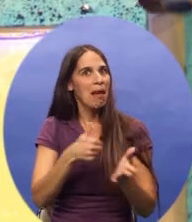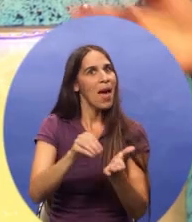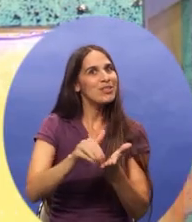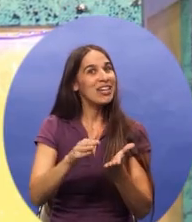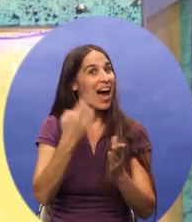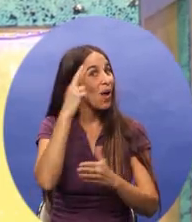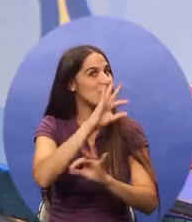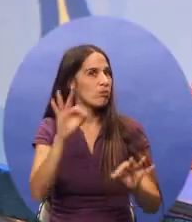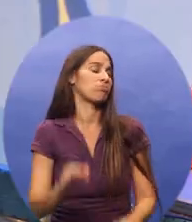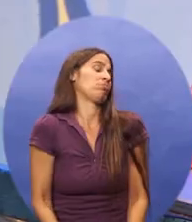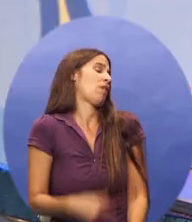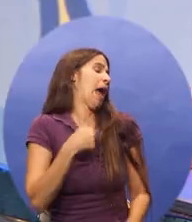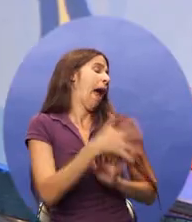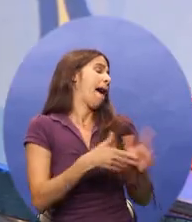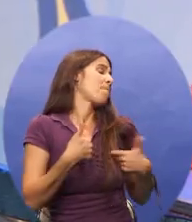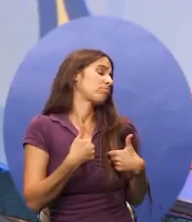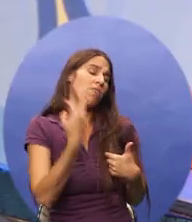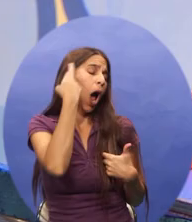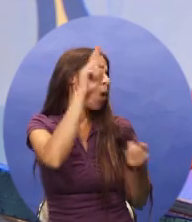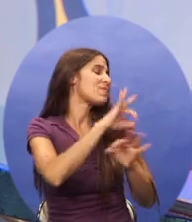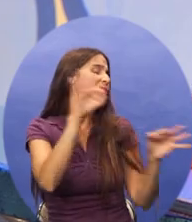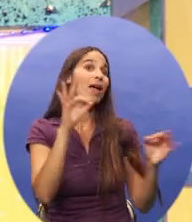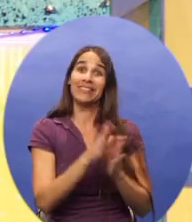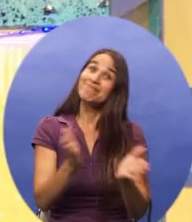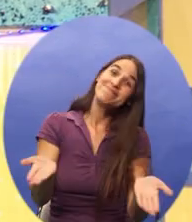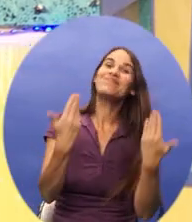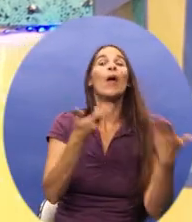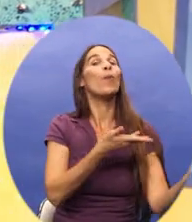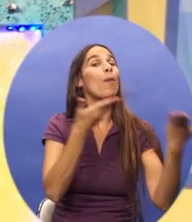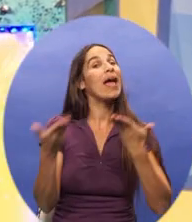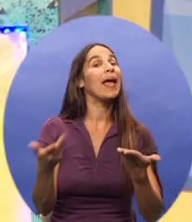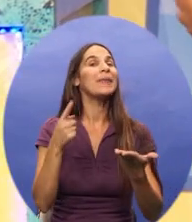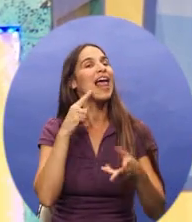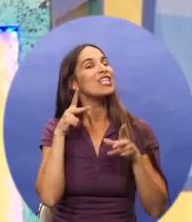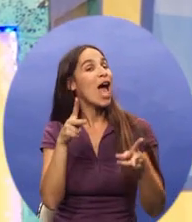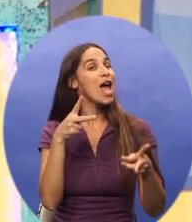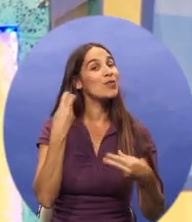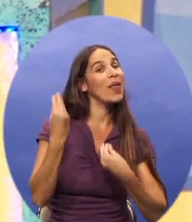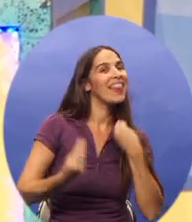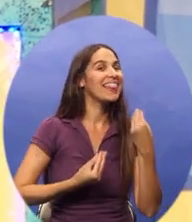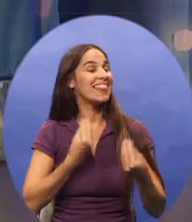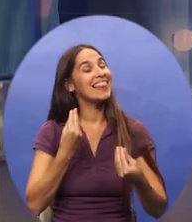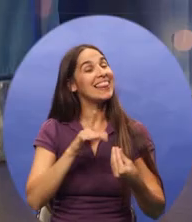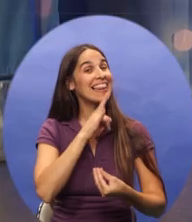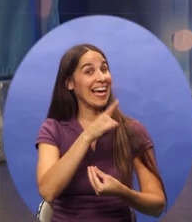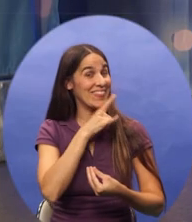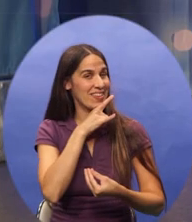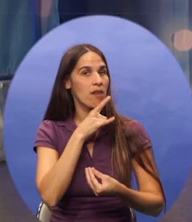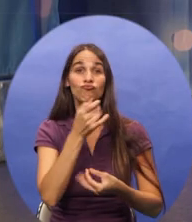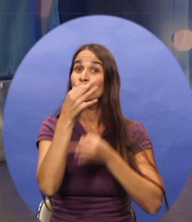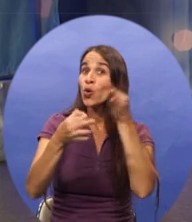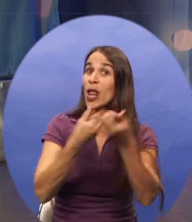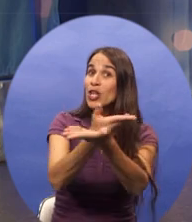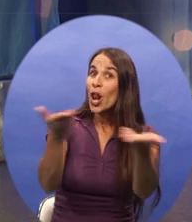להמשיך בתוכנית. רעיון מצוין. זה בדיוק מה שאמרנו, רעיון מצוין. אז ברוכים הבאים לשעשועון הטריוויה שלנו. בואו אני שואל